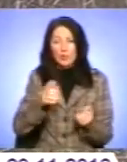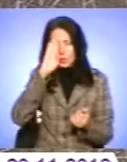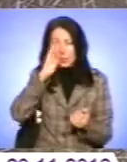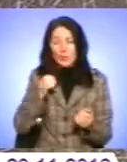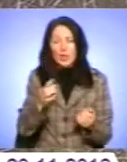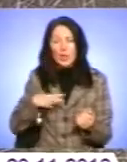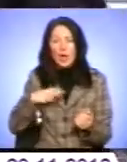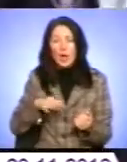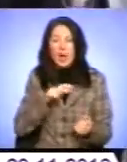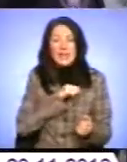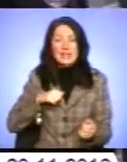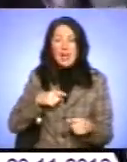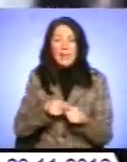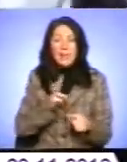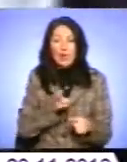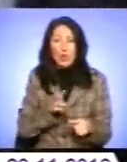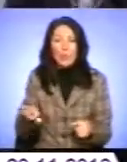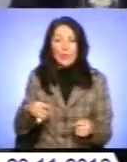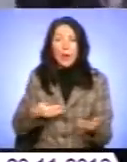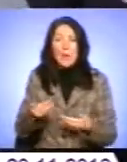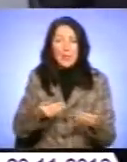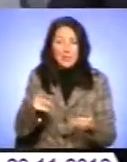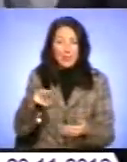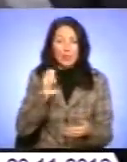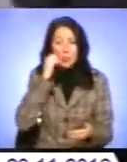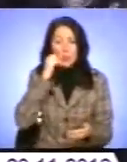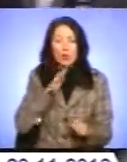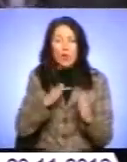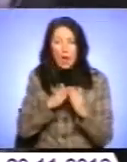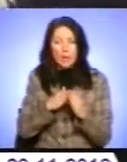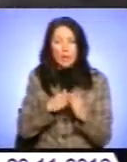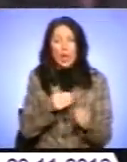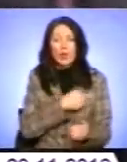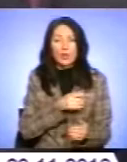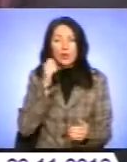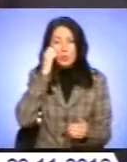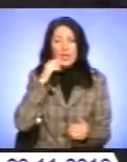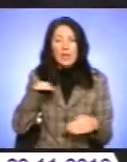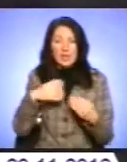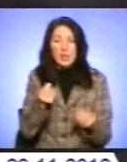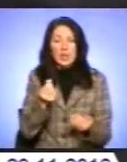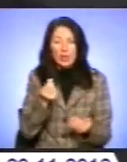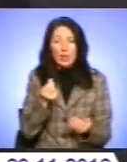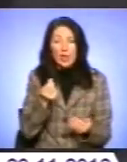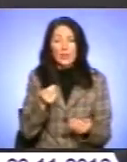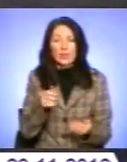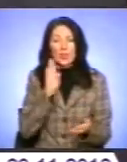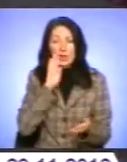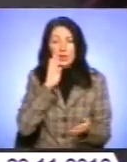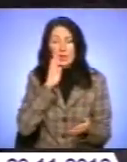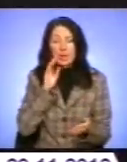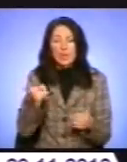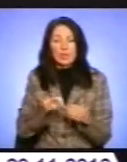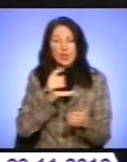до бабусиної хати. Намір такої несподіваної гостини очевидний. Хотів, аби старенька дала грошей. Пенсіонерка одразу ж